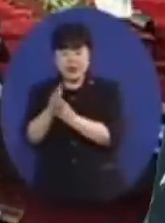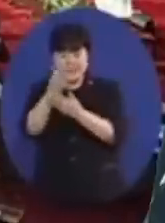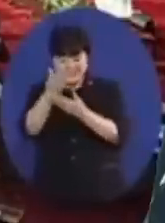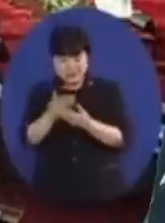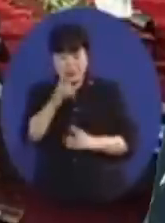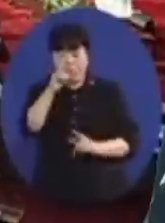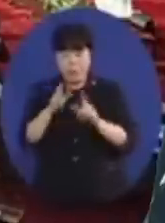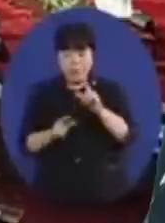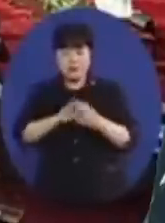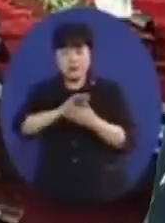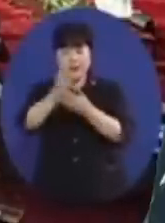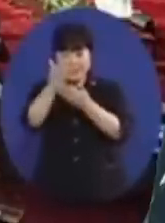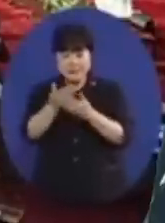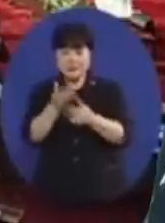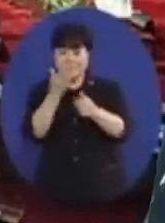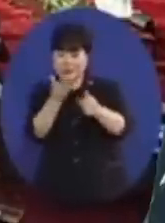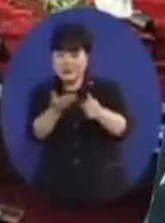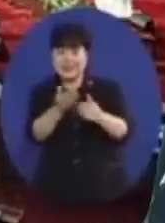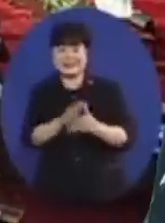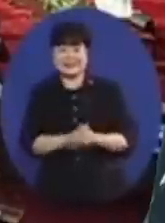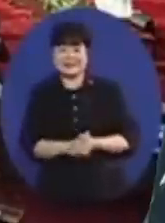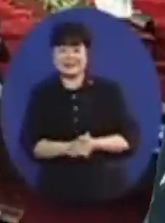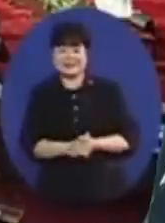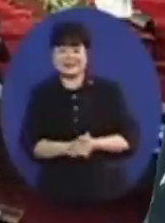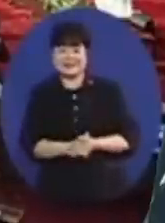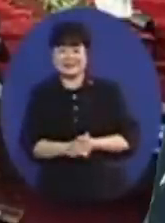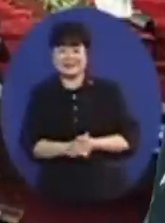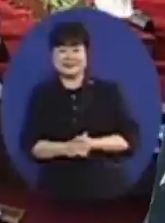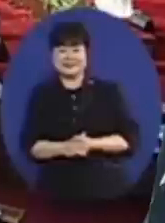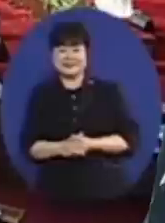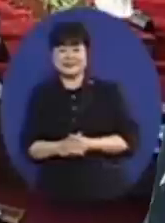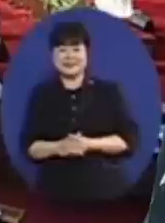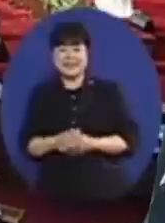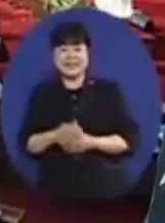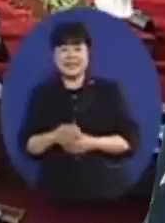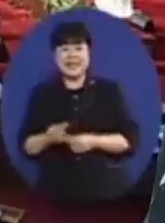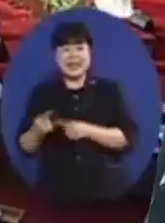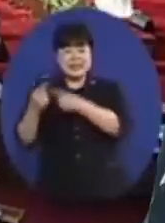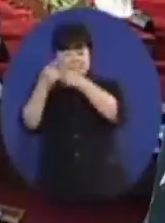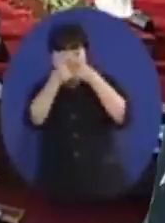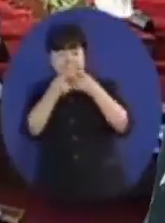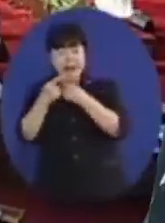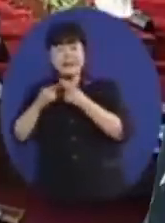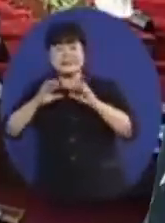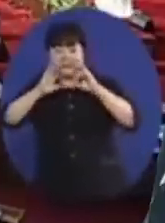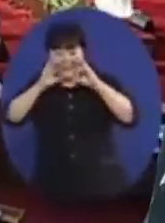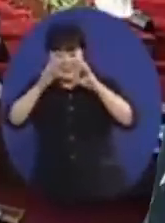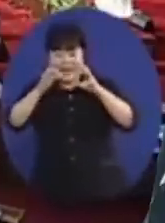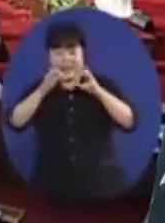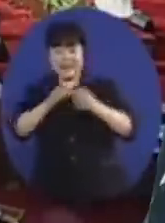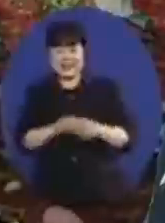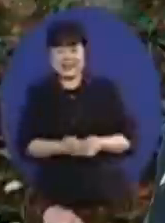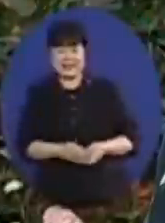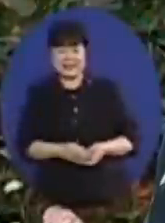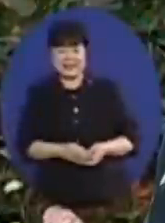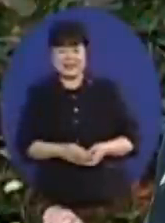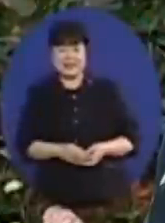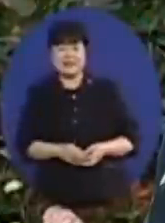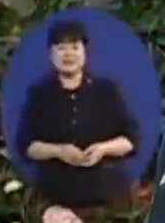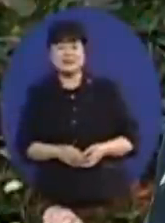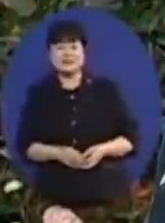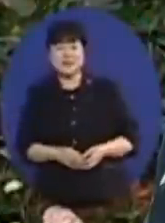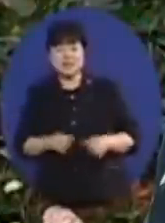자화상을 변화시킨다는 것입니다 덴마크는 독일과의 전쟁에서 피아노에 막대한 배상감을